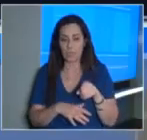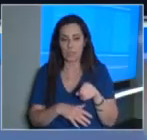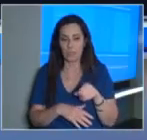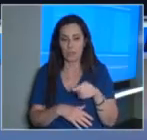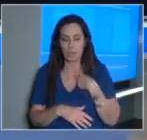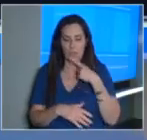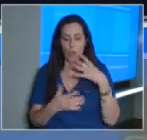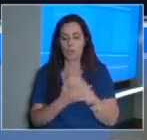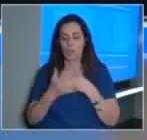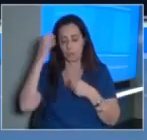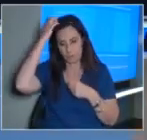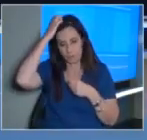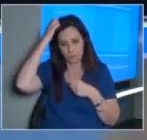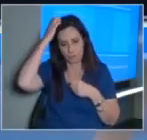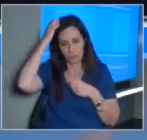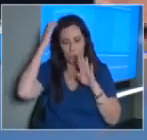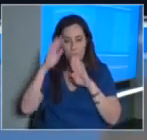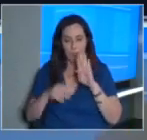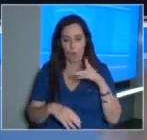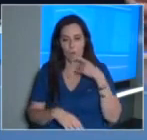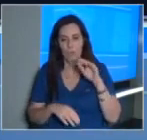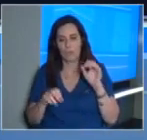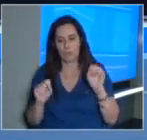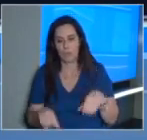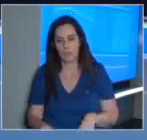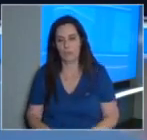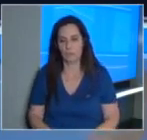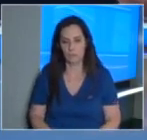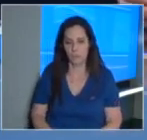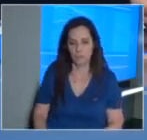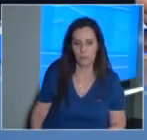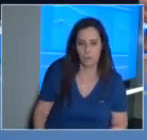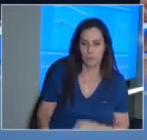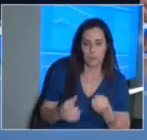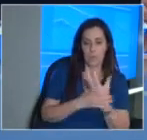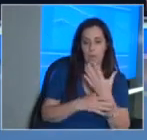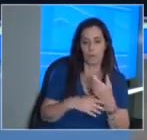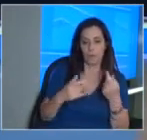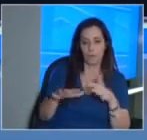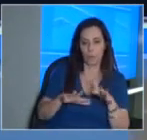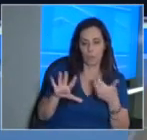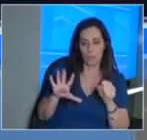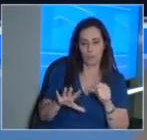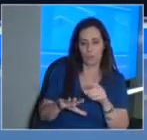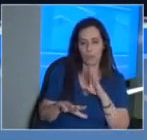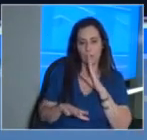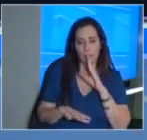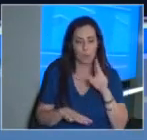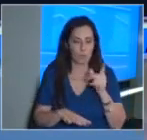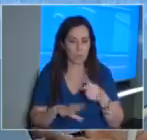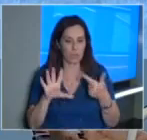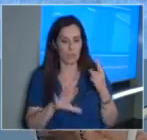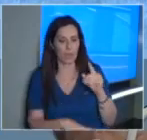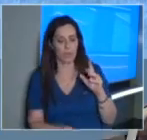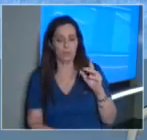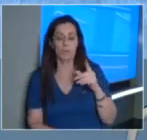אמירה, אני לא הצלחתי. זאת אומרת, נתניהו יכול להודיע לנשיא... 60? הרכבתי קואליציה עם 60 חברים? לא, 60 זה בעיה, כי הוא צריך 61... ואז